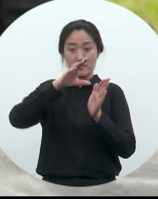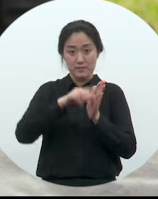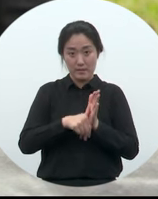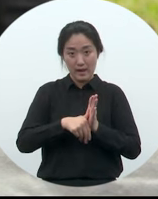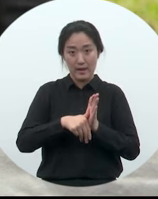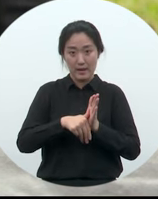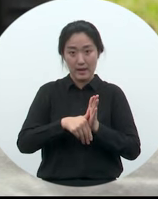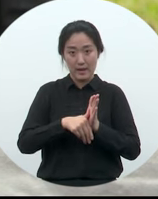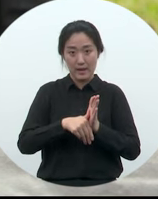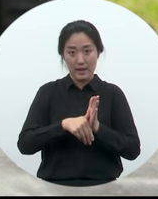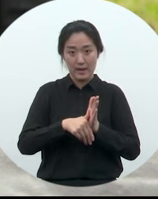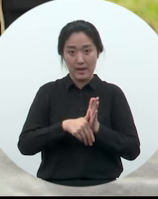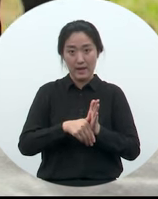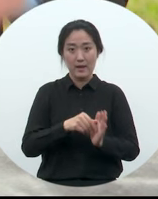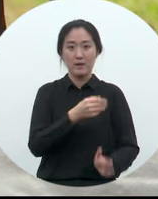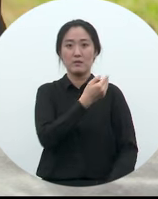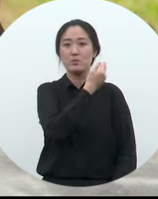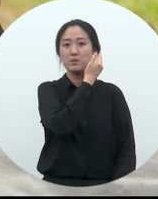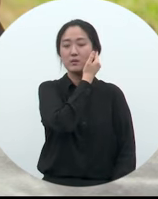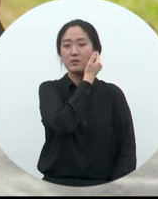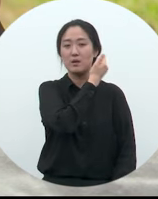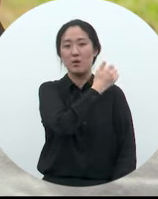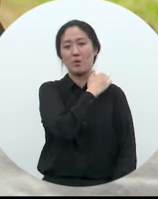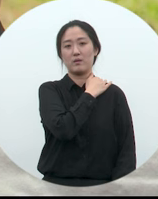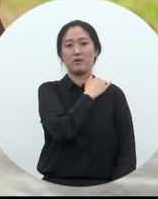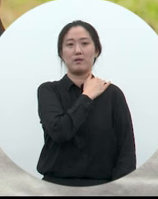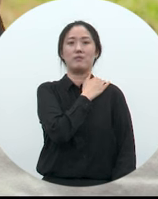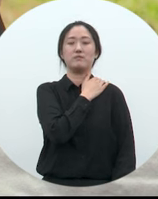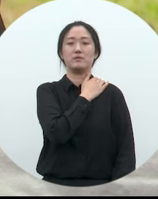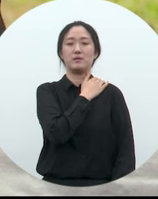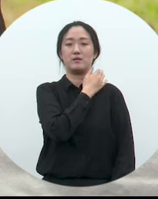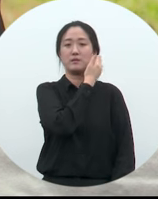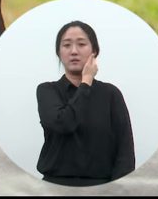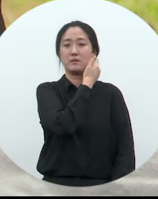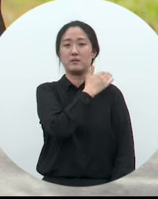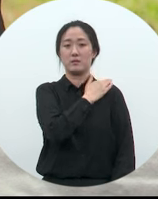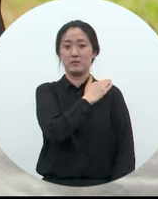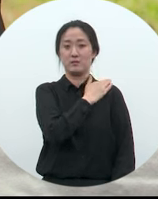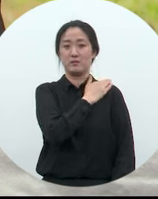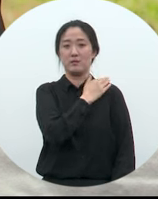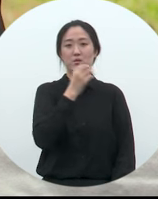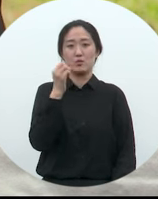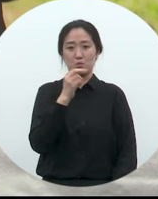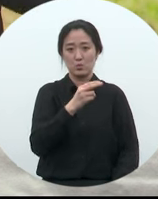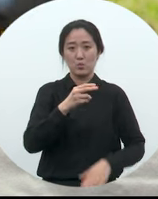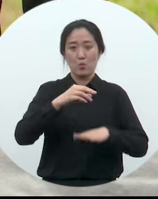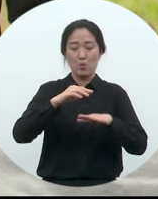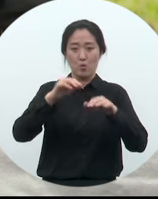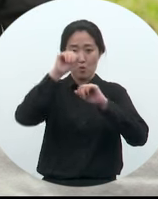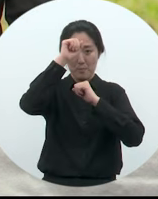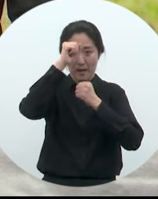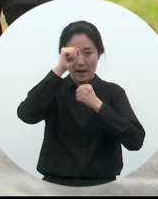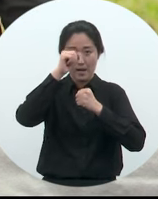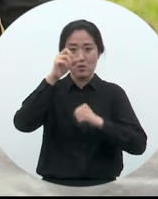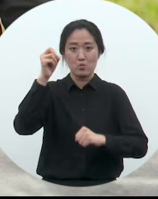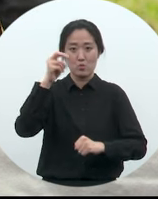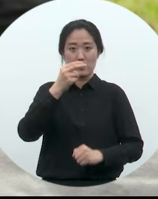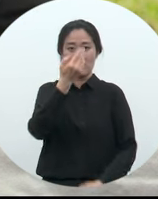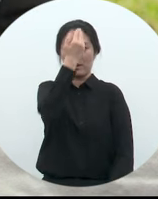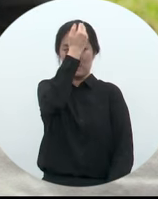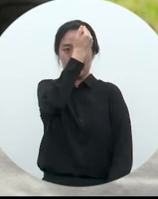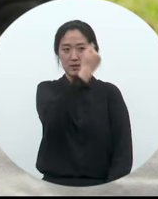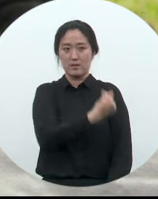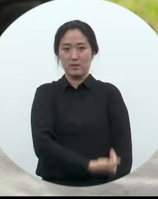때는 귀가 어깨 가운데, 그리고 귀가 고관절에, 그리고 무릎,